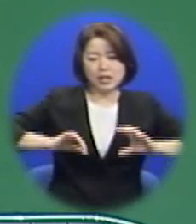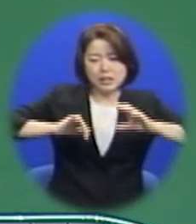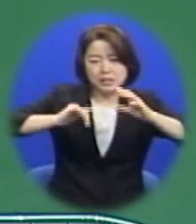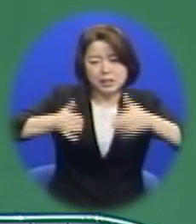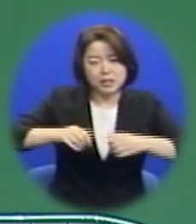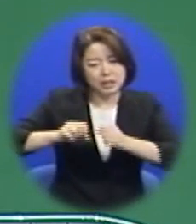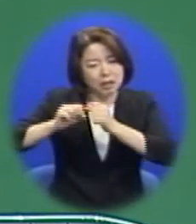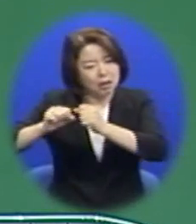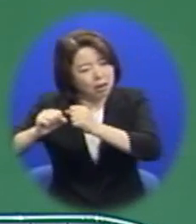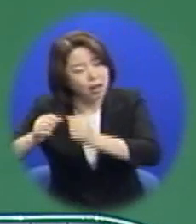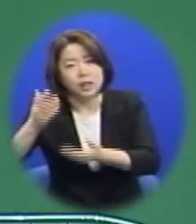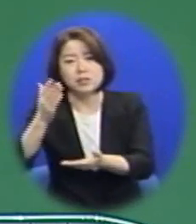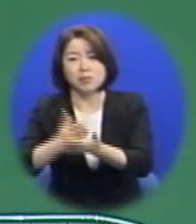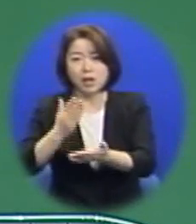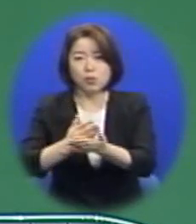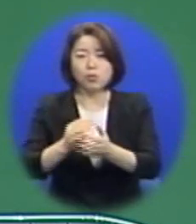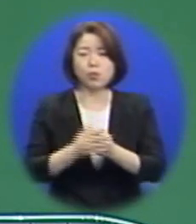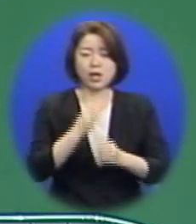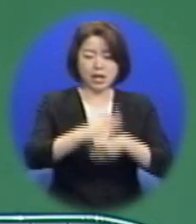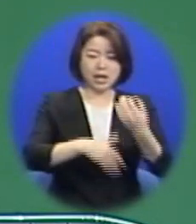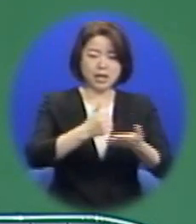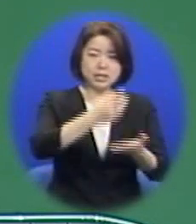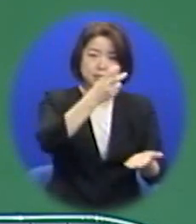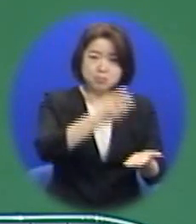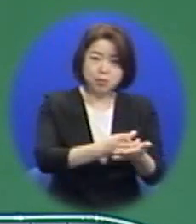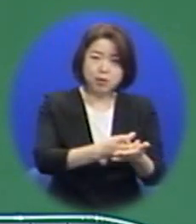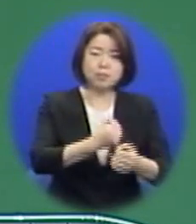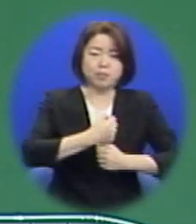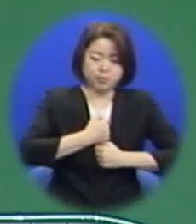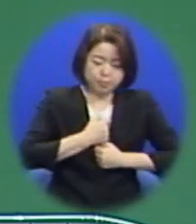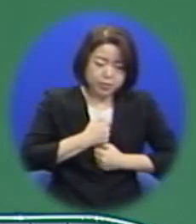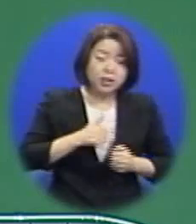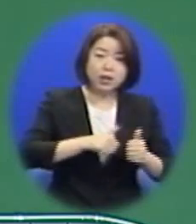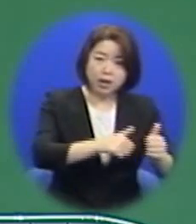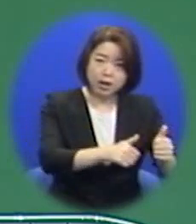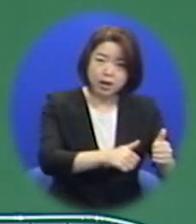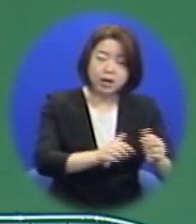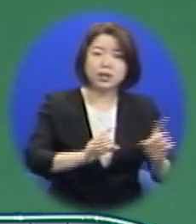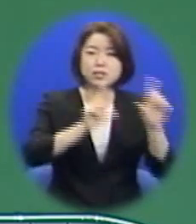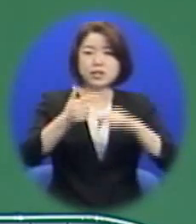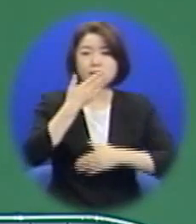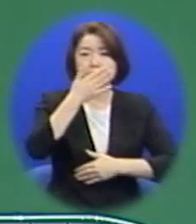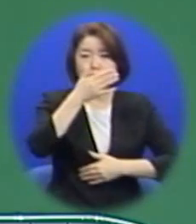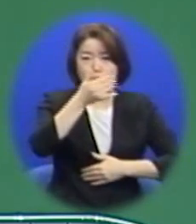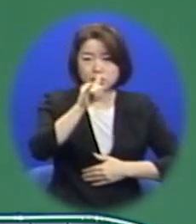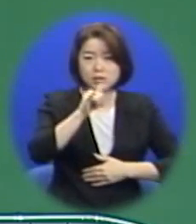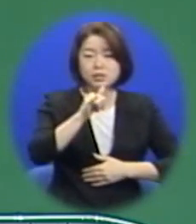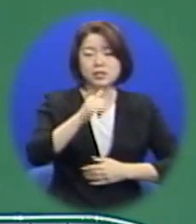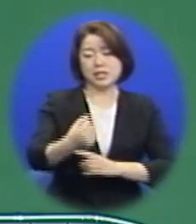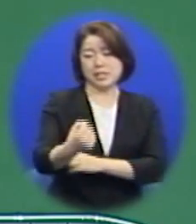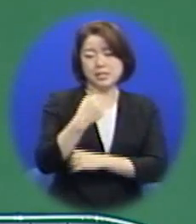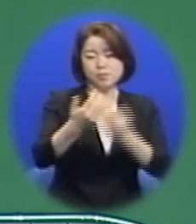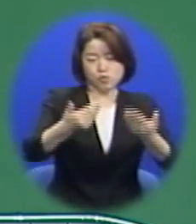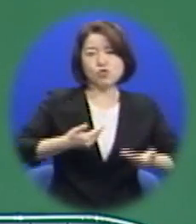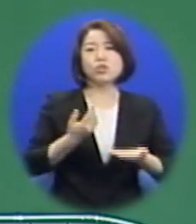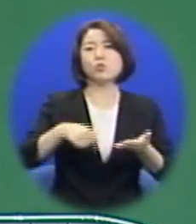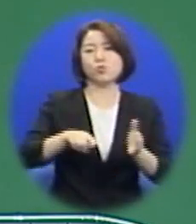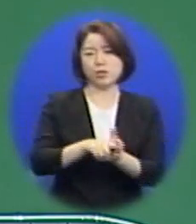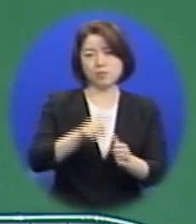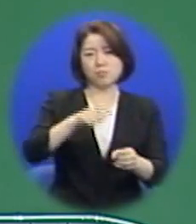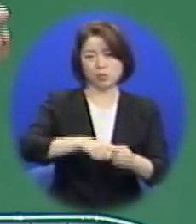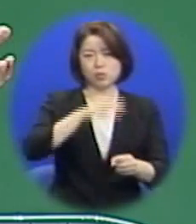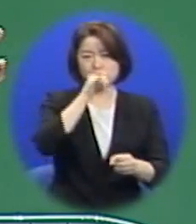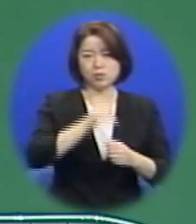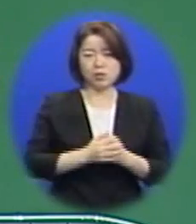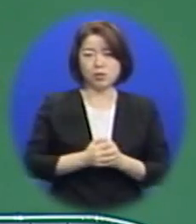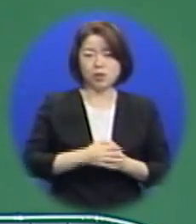않고 하나님의 율례를 지키고 하나님의 법대로 살아갈 수 있는 힘을 주시려고 하심입니다. 우리가